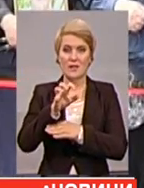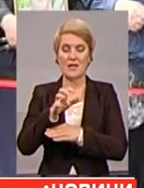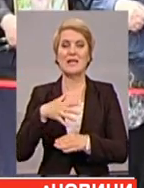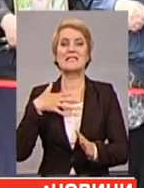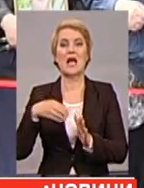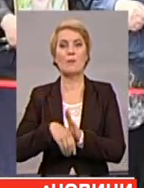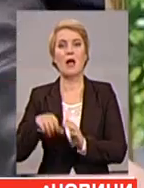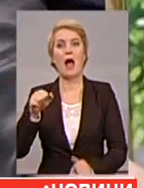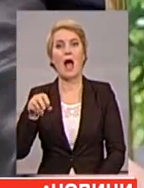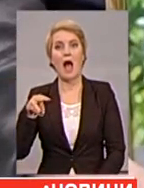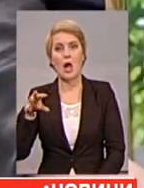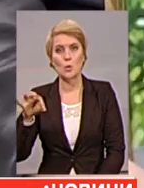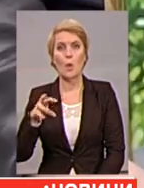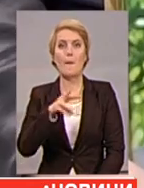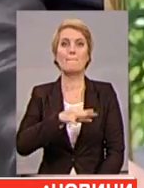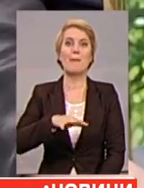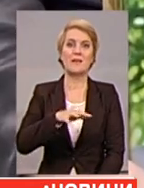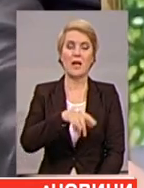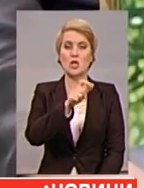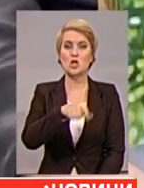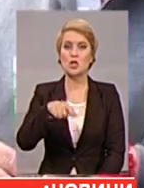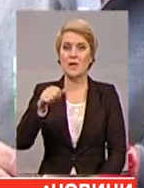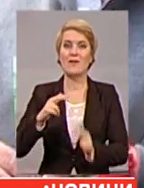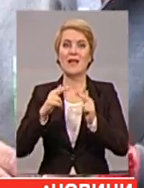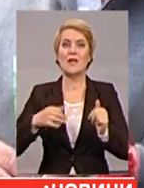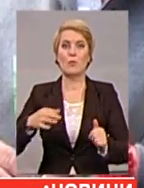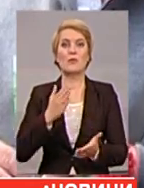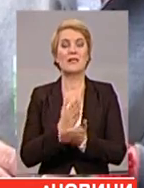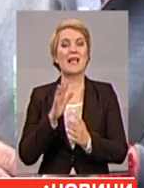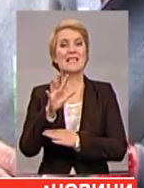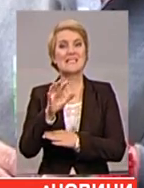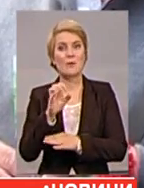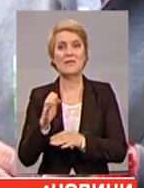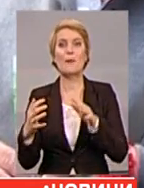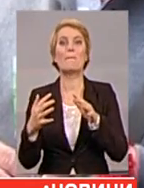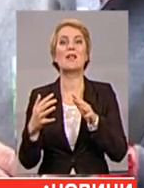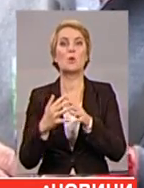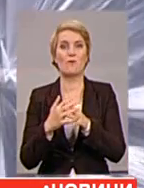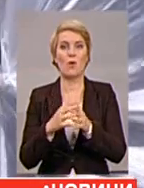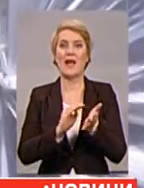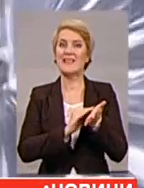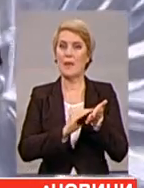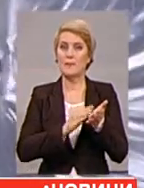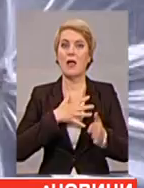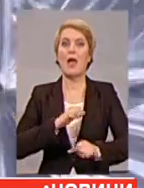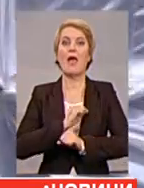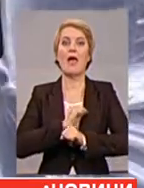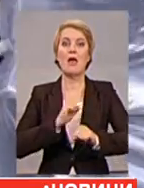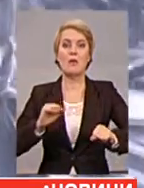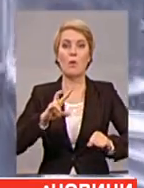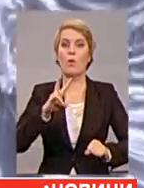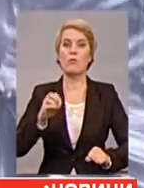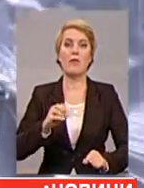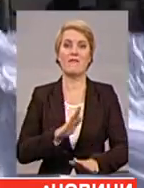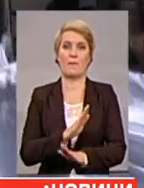жителів Дніпропетровщини. Є знімки із передової. Напис на пам'ятниках «Герої не вмирають» чотирма мовами – українською, англійською, німецькою